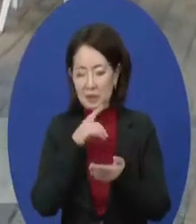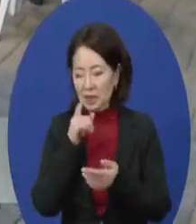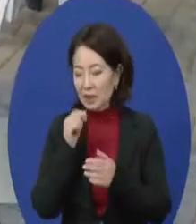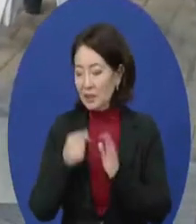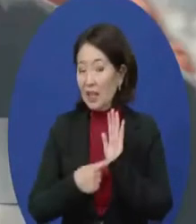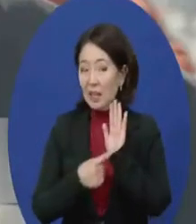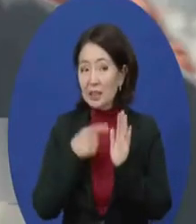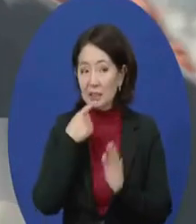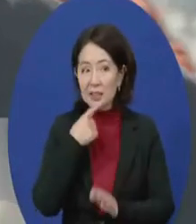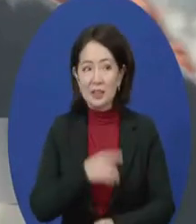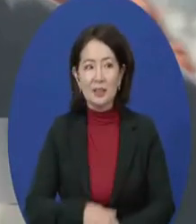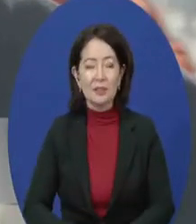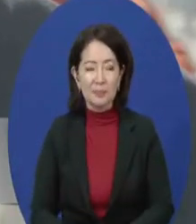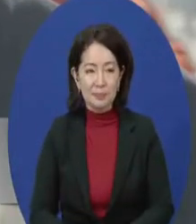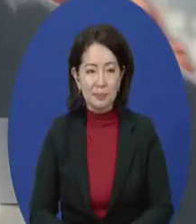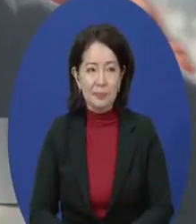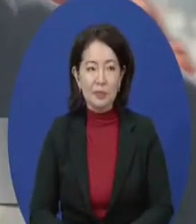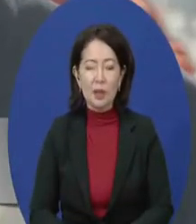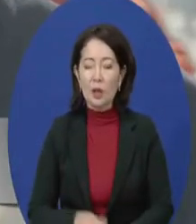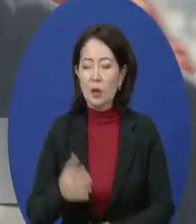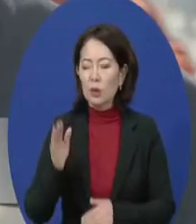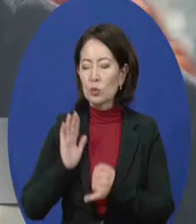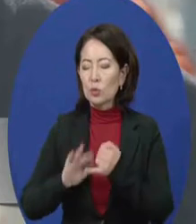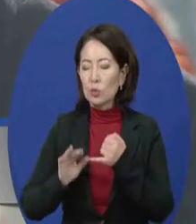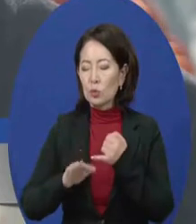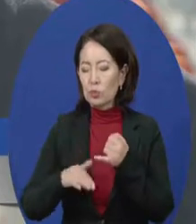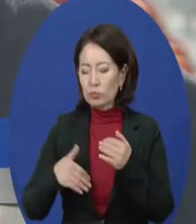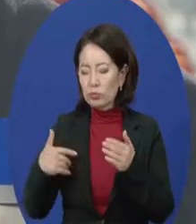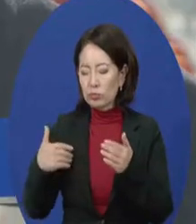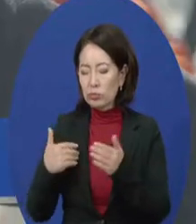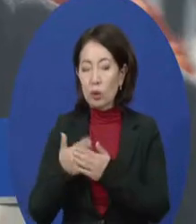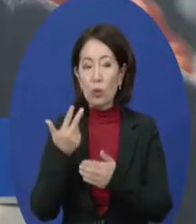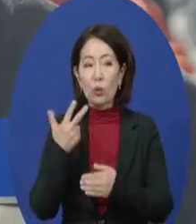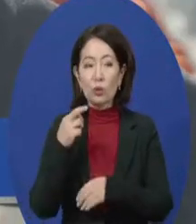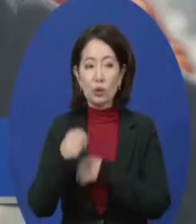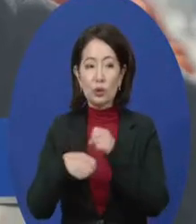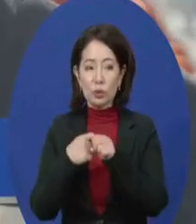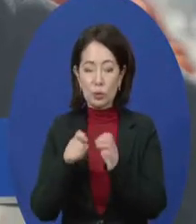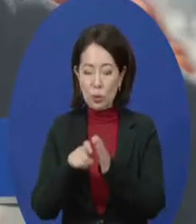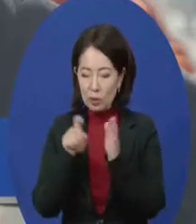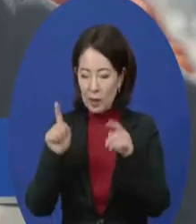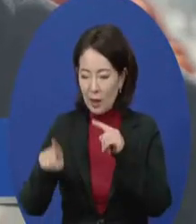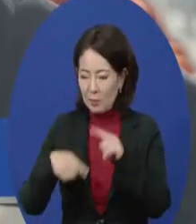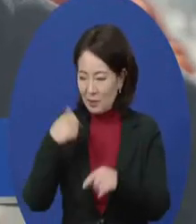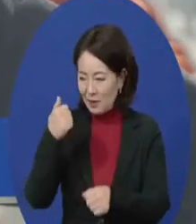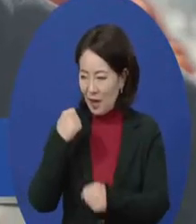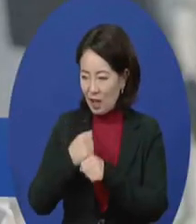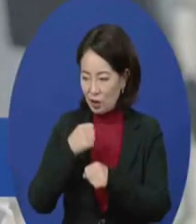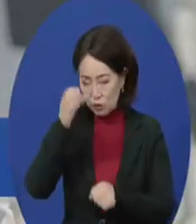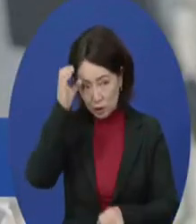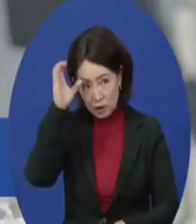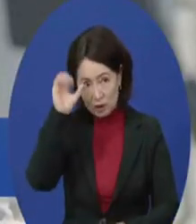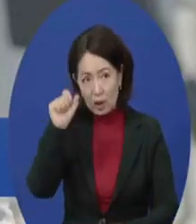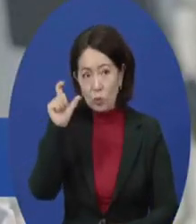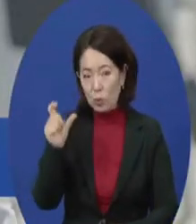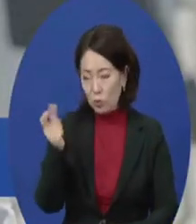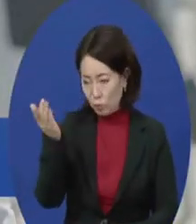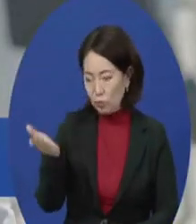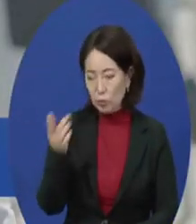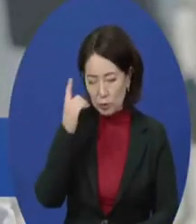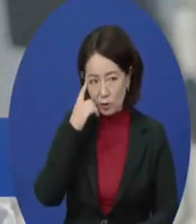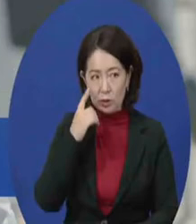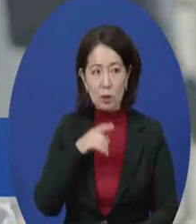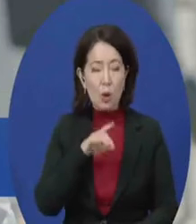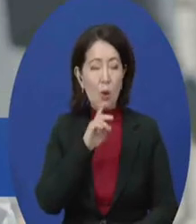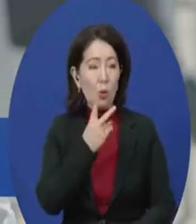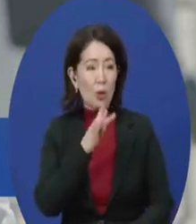архангайчууд илэрхийллээ. Сүүлийн 30 гаруй жил болохоор одоо хамгийн сайн ажилс ерөнхий сайд гэж би бодож байгаа. Одоо бас хөрөлсөх